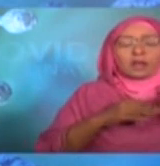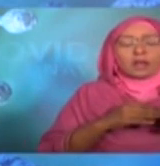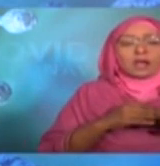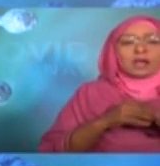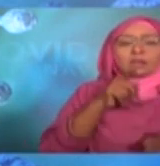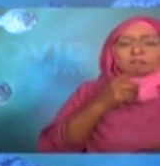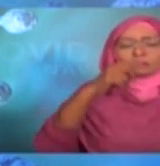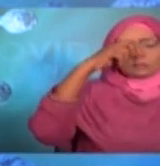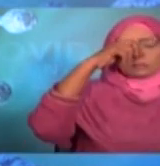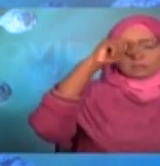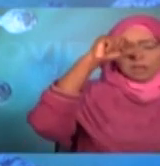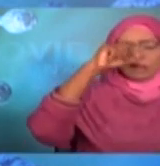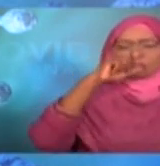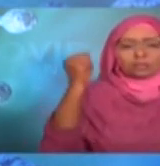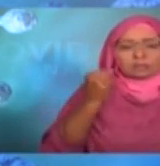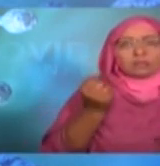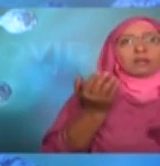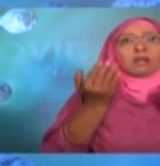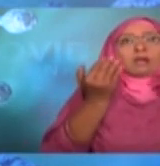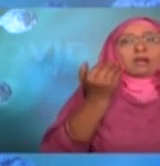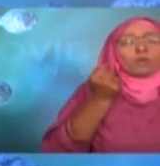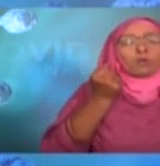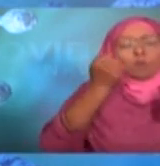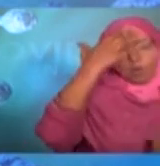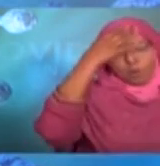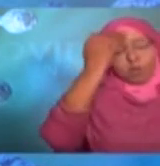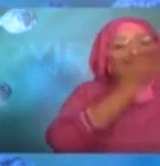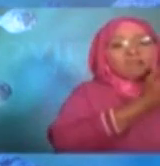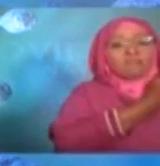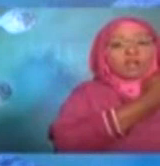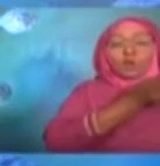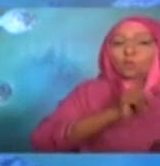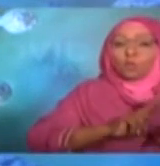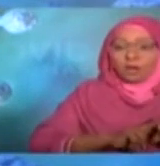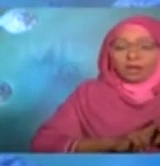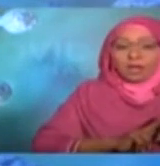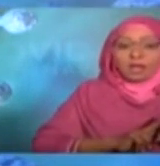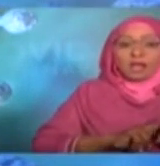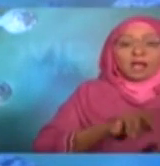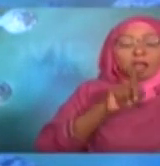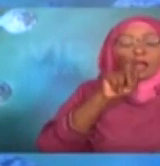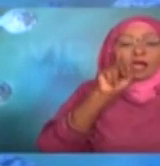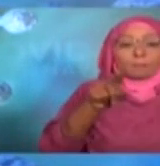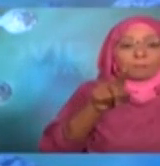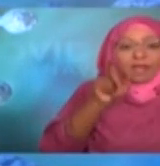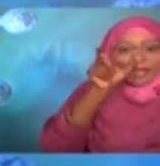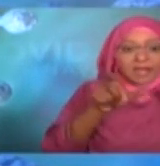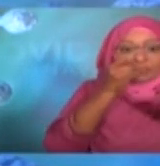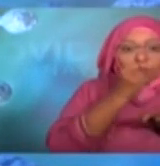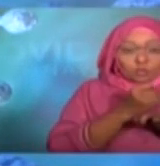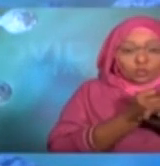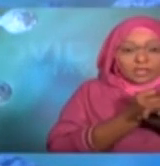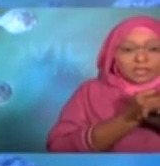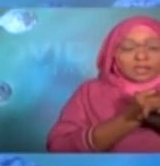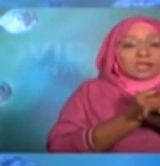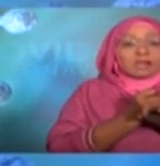حدث. دعونا لهم بالرحمة والمغفرة، ودعينا السلطات المسؤولة لاتخاذ الإجراءات العاجلة للتحقيق